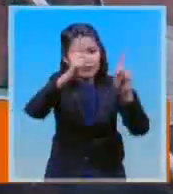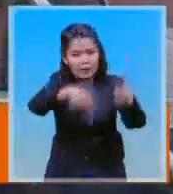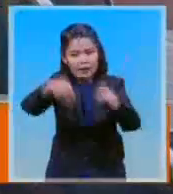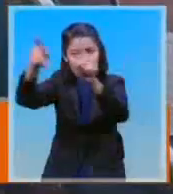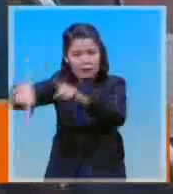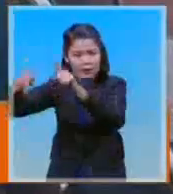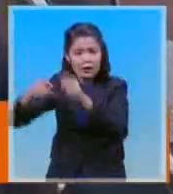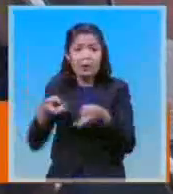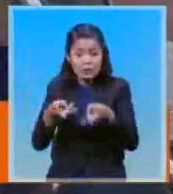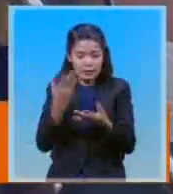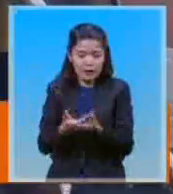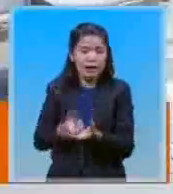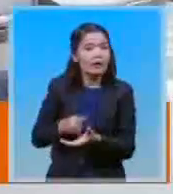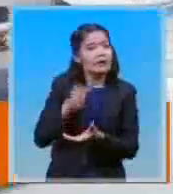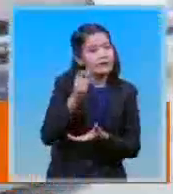ที่